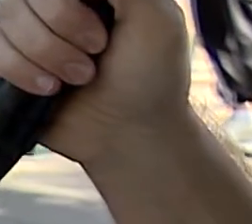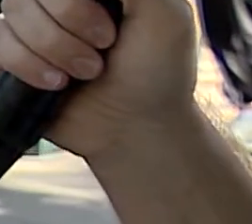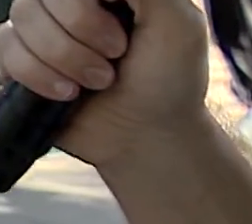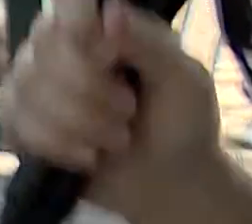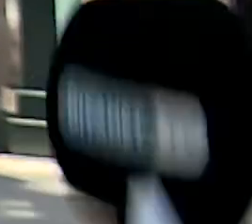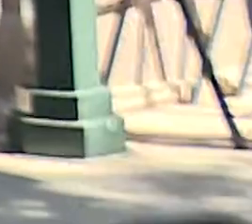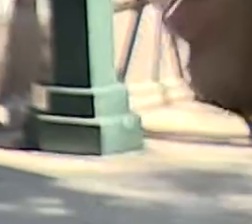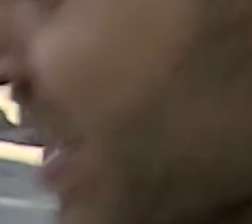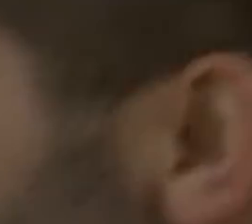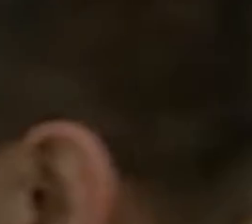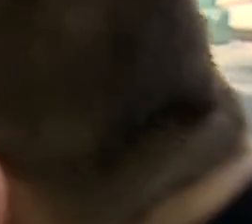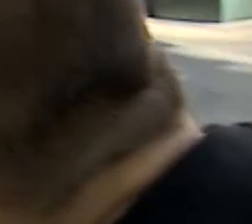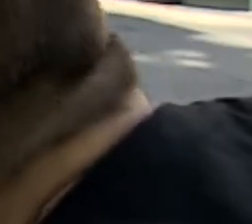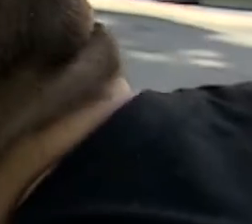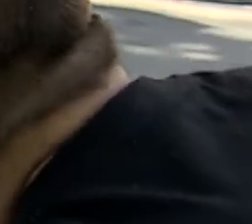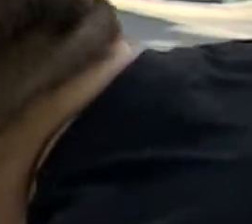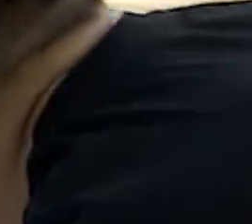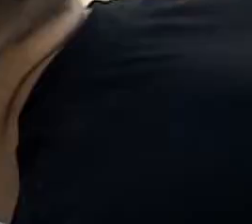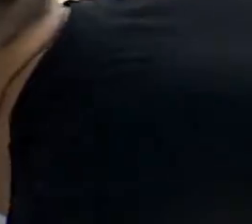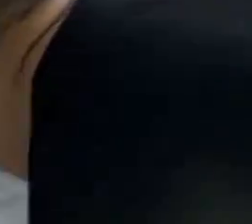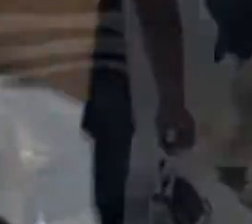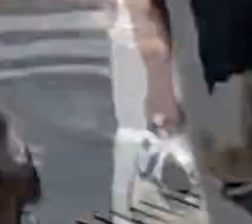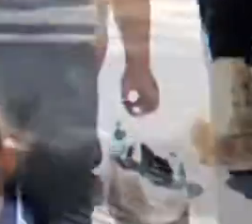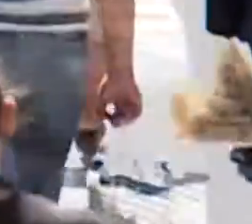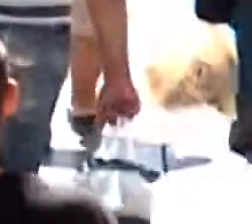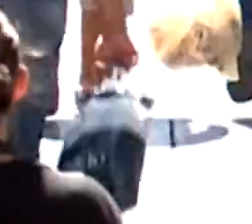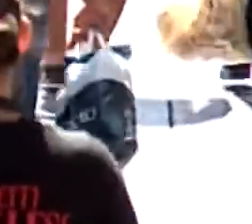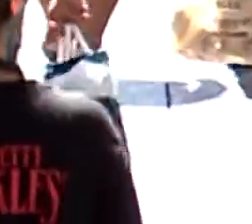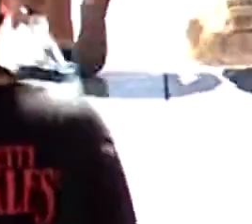teşekkür ediyorum Çok sağ ol Seni çok seviyorum ben